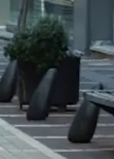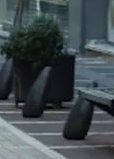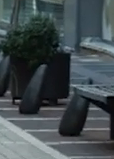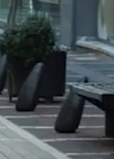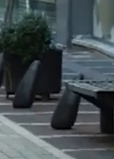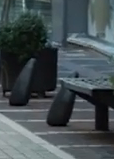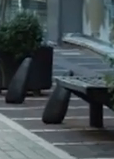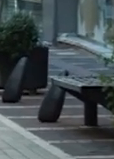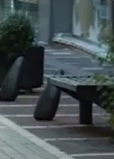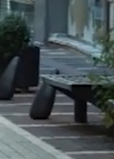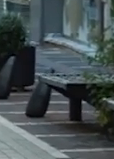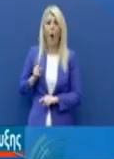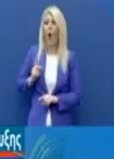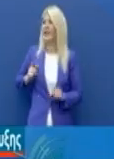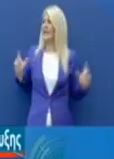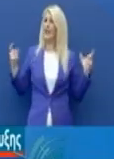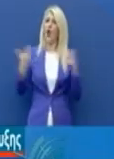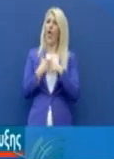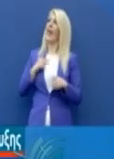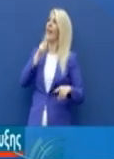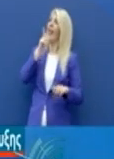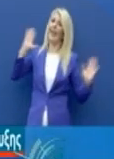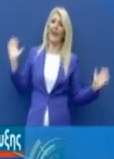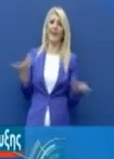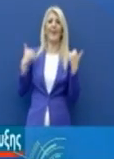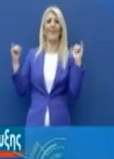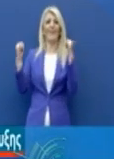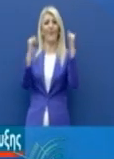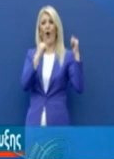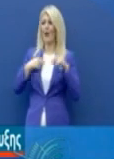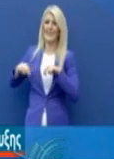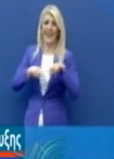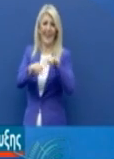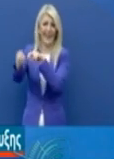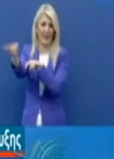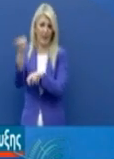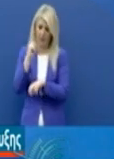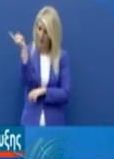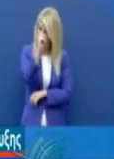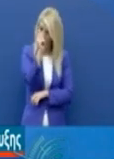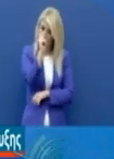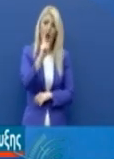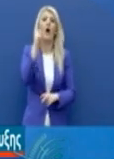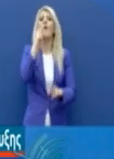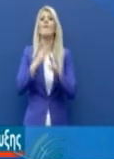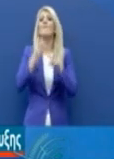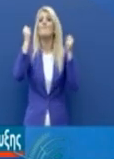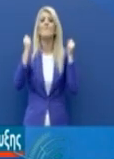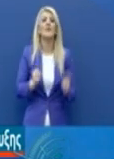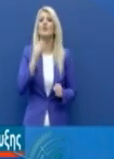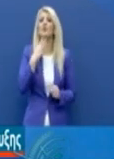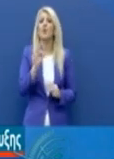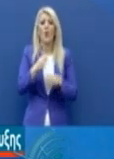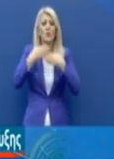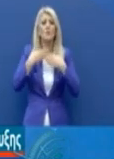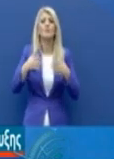διοικητικό πρόστιμο 300 ευρώ. Ο βασικός λόγος που δεν ανοίγει το λιανεμπόριο δεν είναι η αμφιβολία μας για την τήρηση των